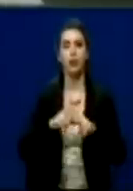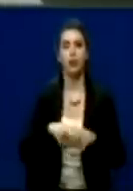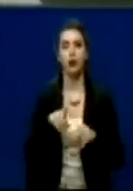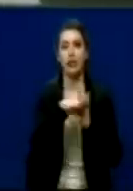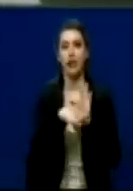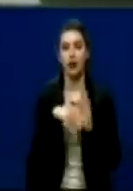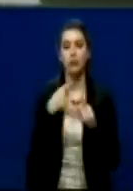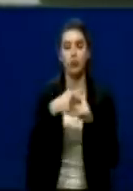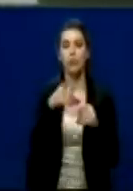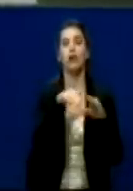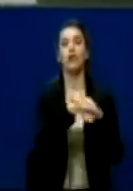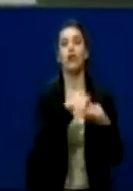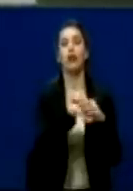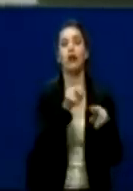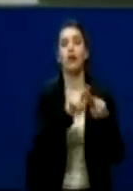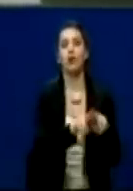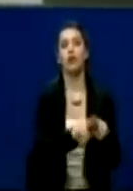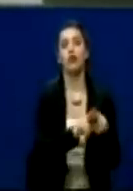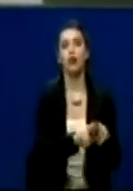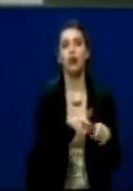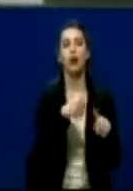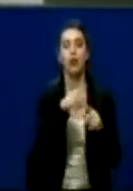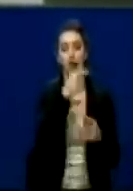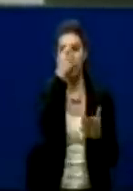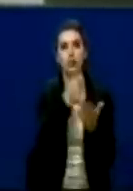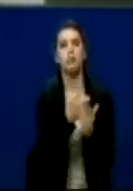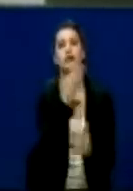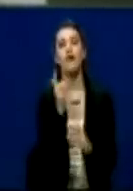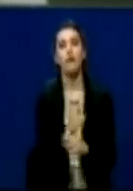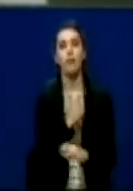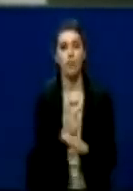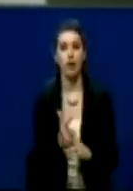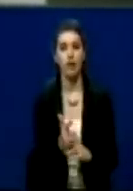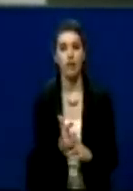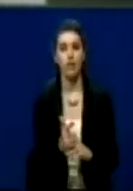qeverisë dhe nuk janë zbatuar fare. Pra për arsye të